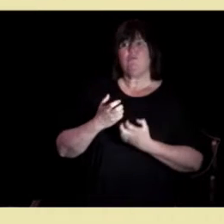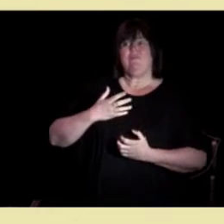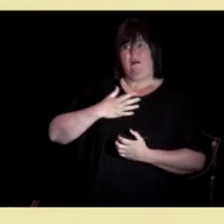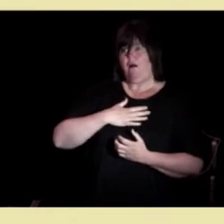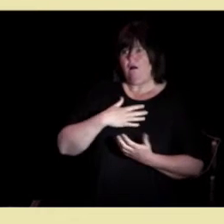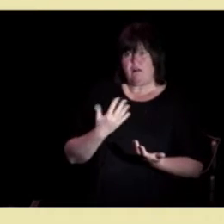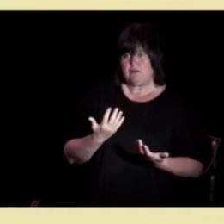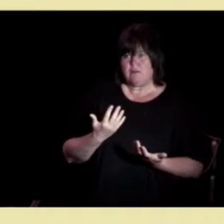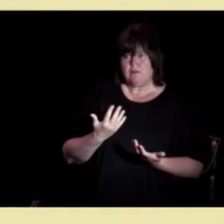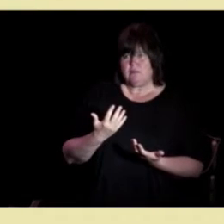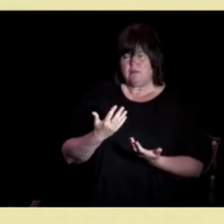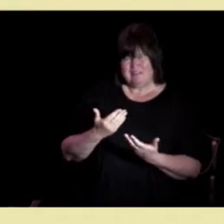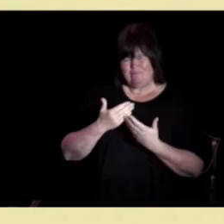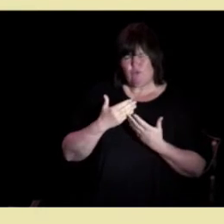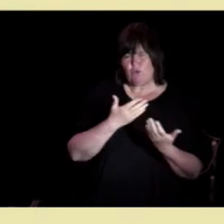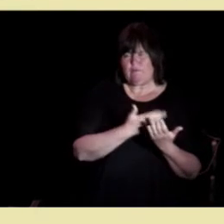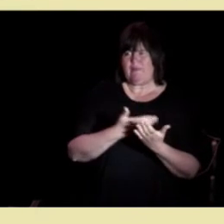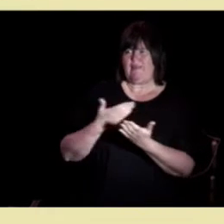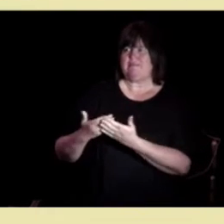tjenesten.